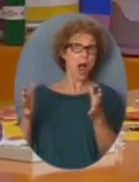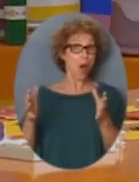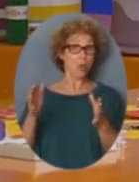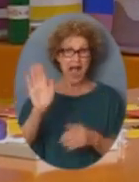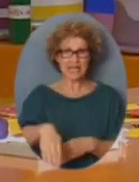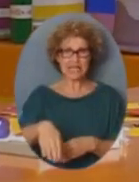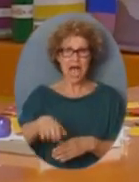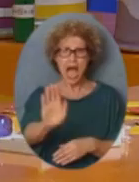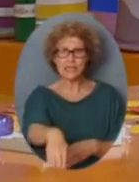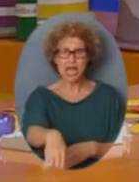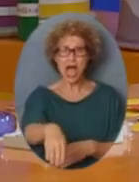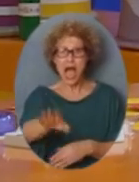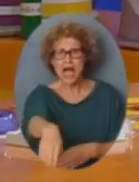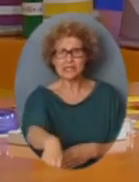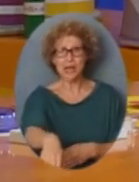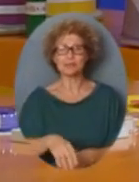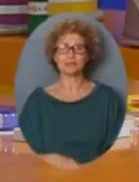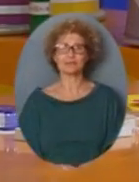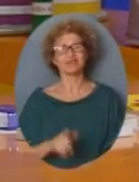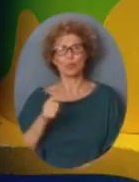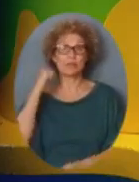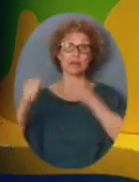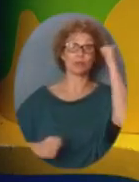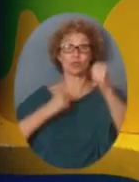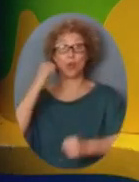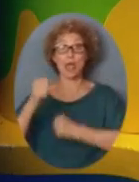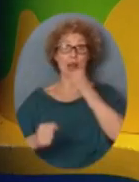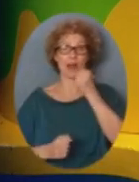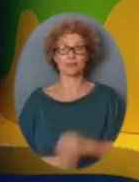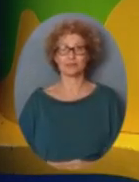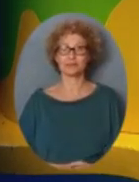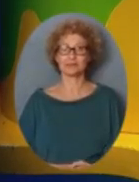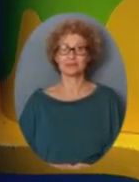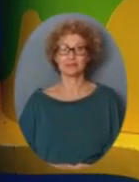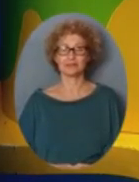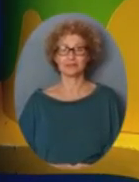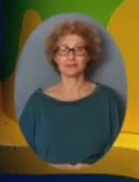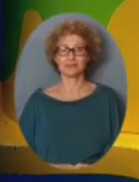ארצה! ארצה! ארצה! הוא קצת משתולל.